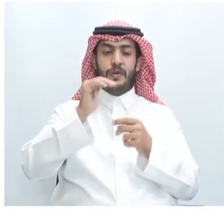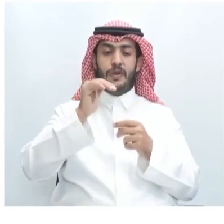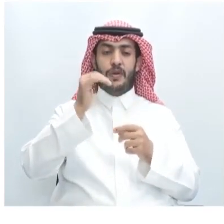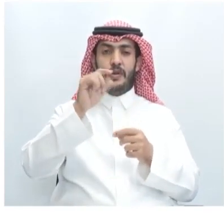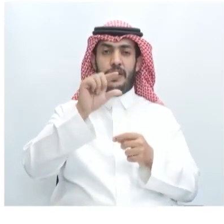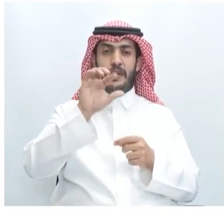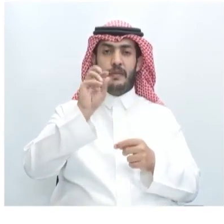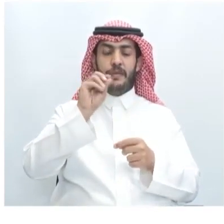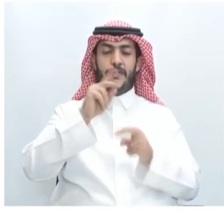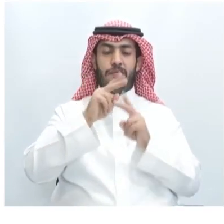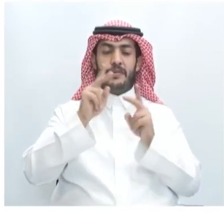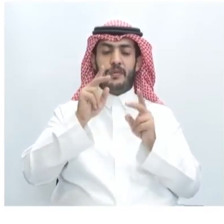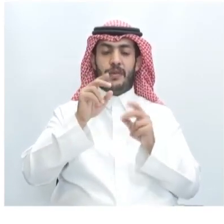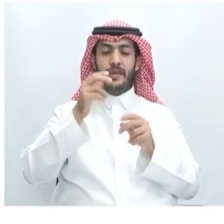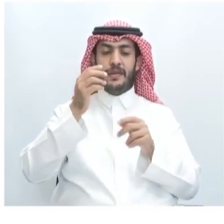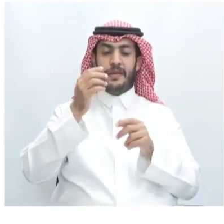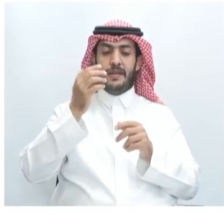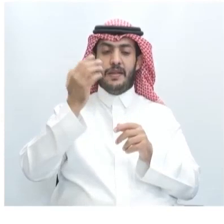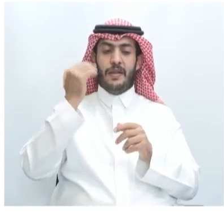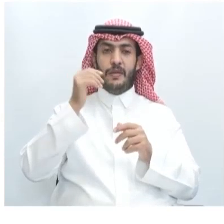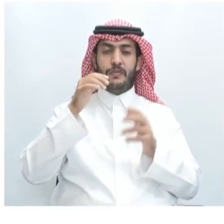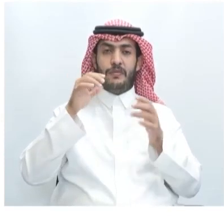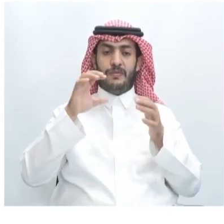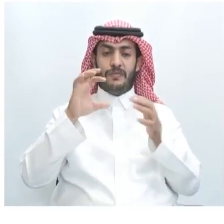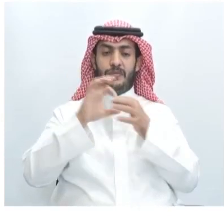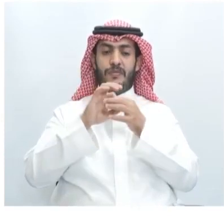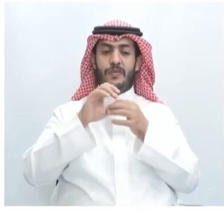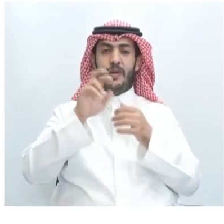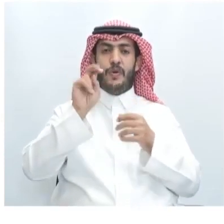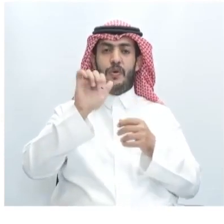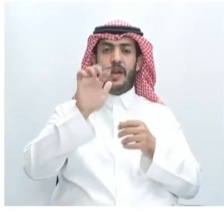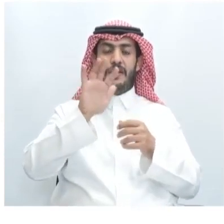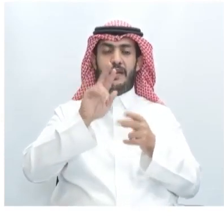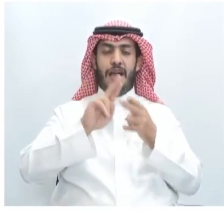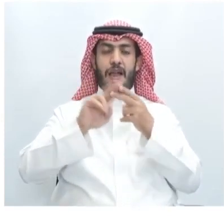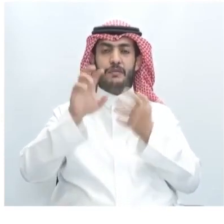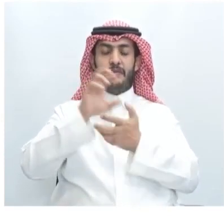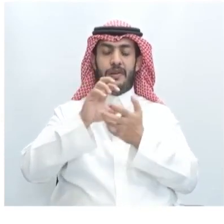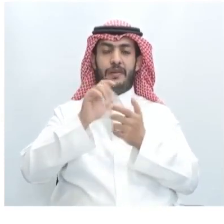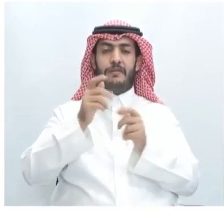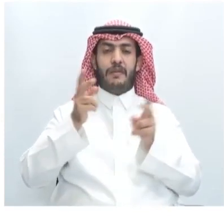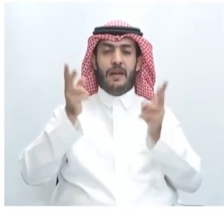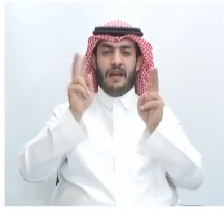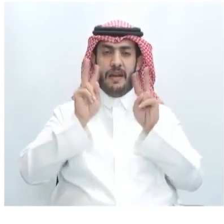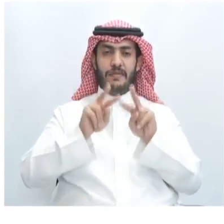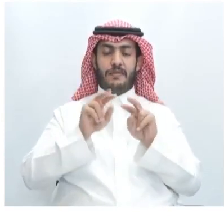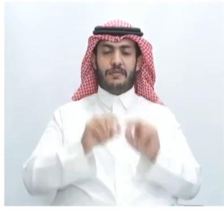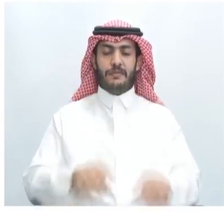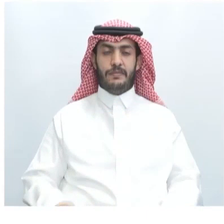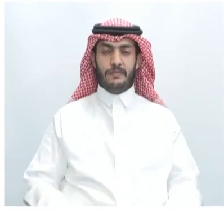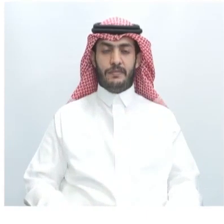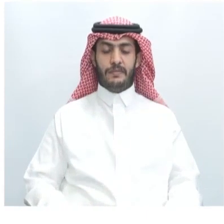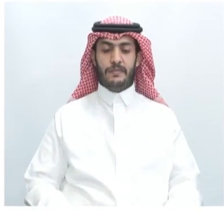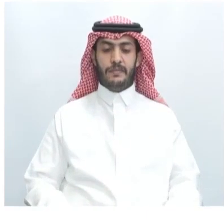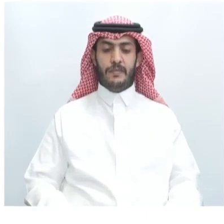المسلمين هم شركي قريش ويعد الصلح احد طرق حل المنازعات وما زال موجودا حتى